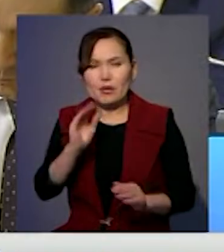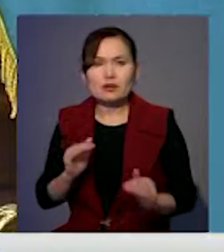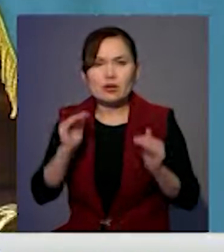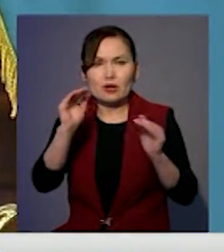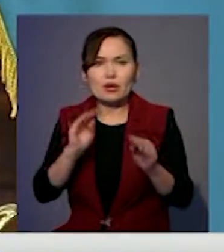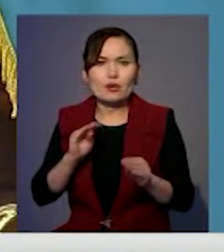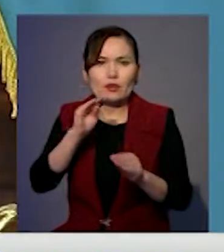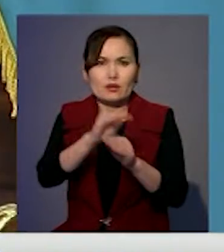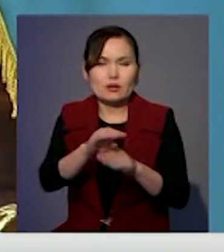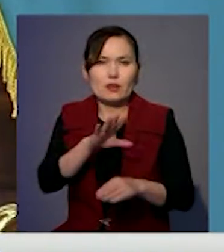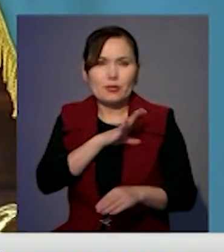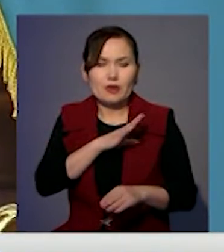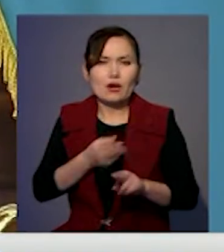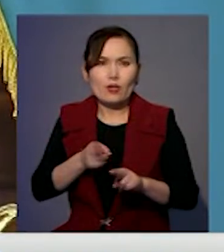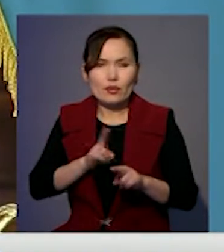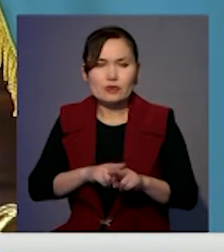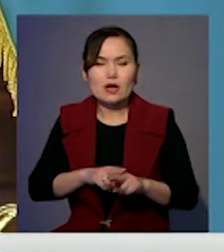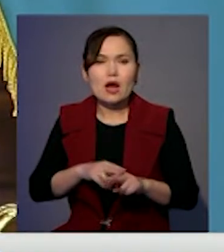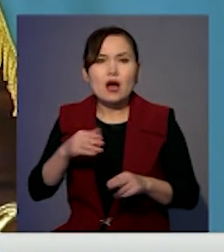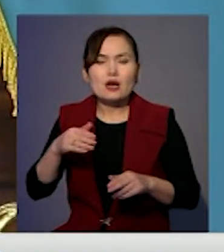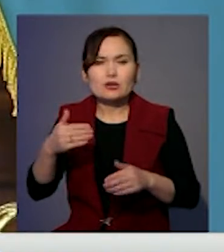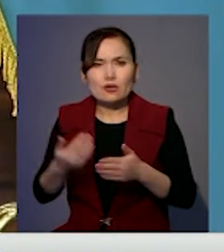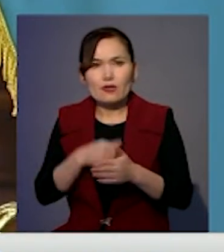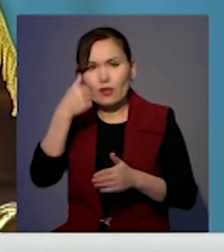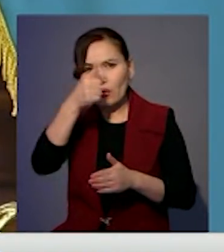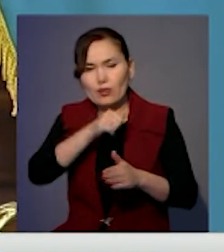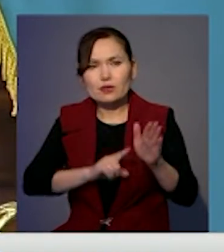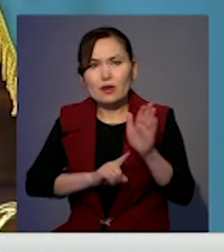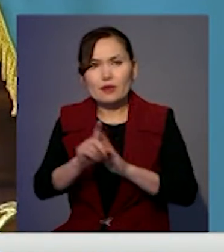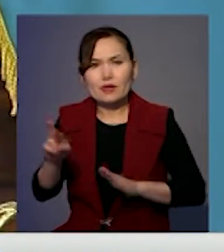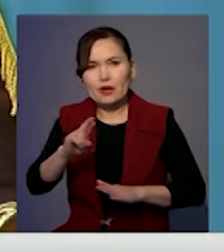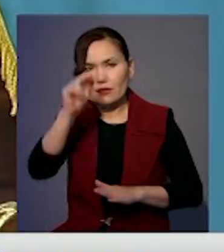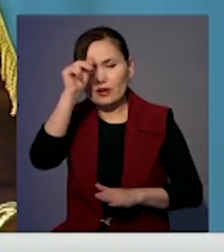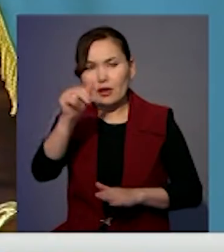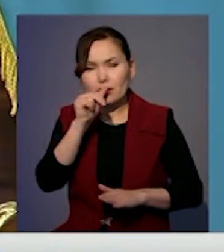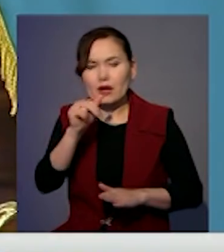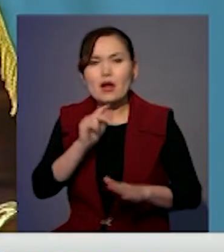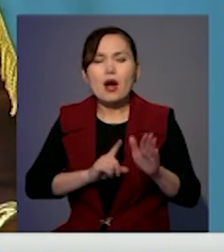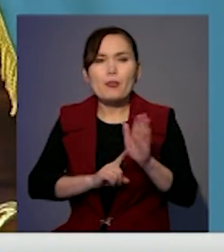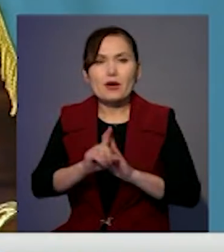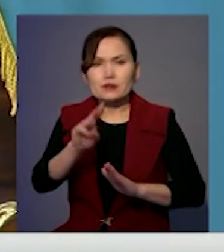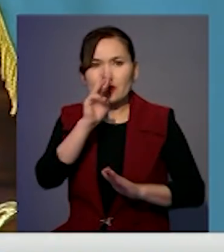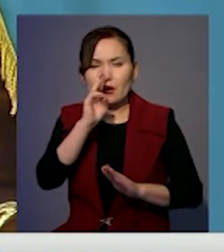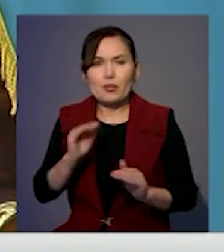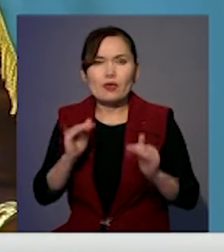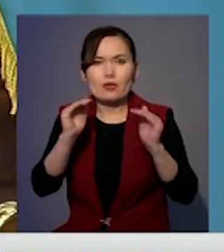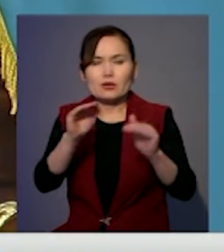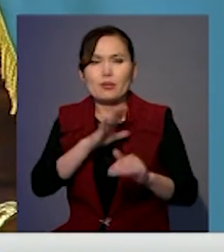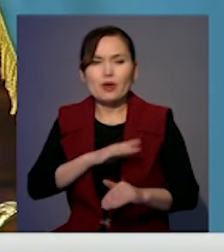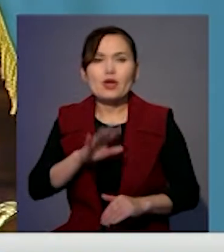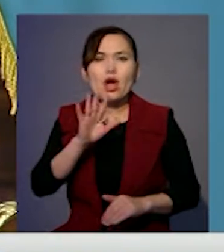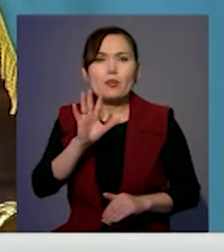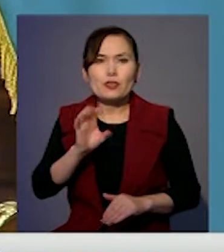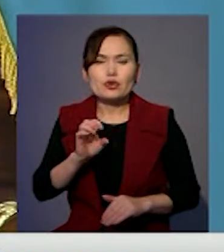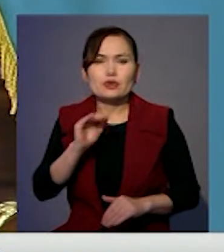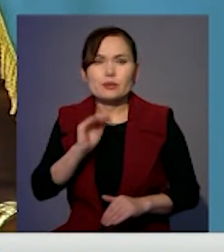жалақының төменгі мөлшері 1,5 есеге артты, осы айдың ішінде белгілі болу керек. 500 мыңға жуық адам жұмысқа